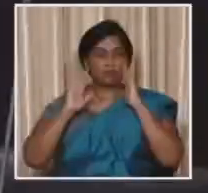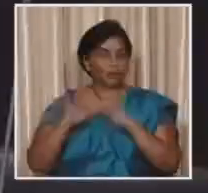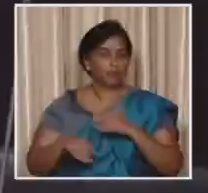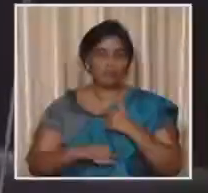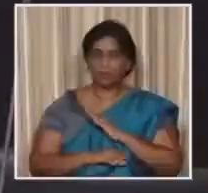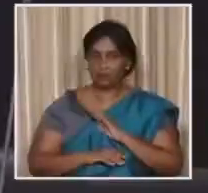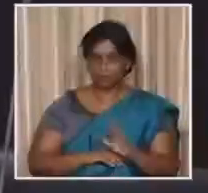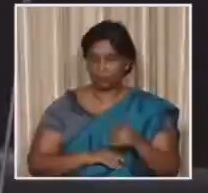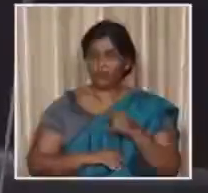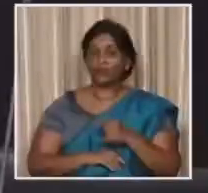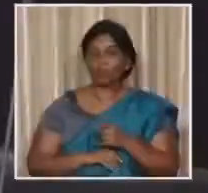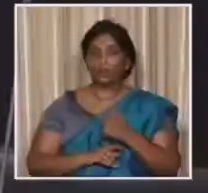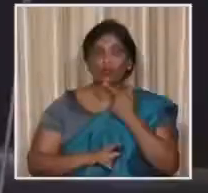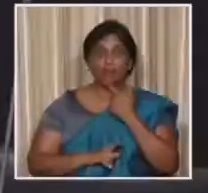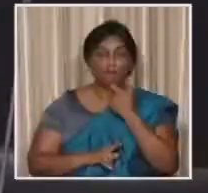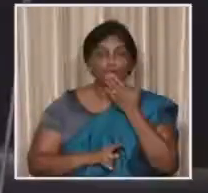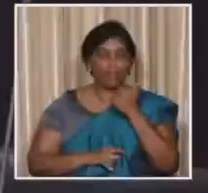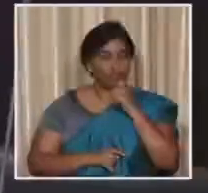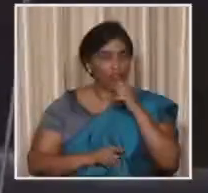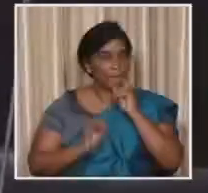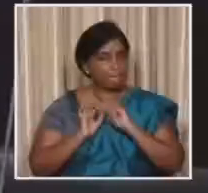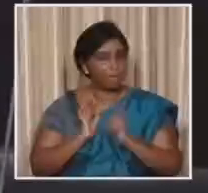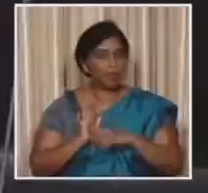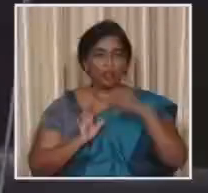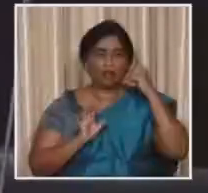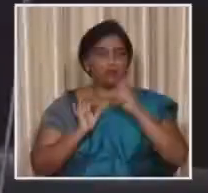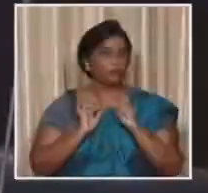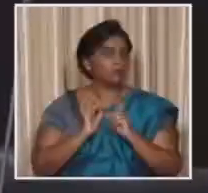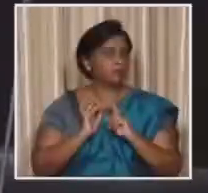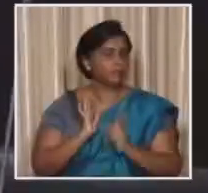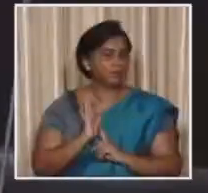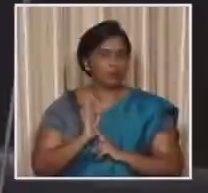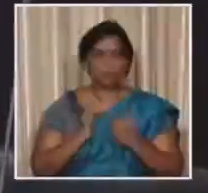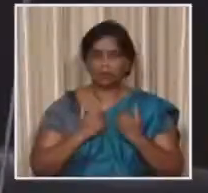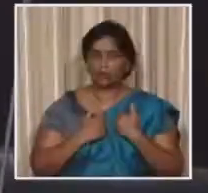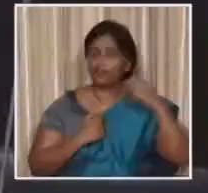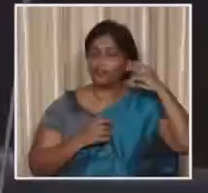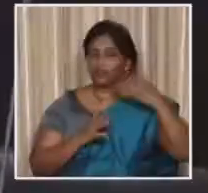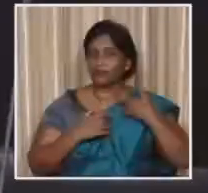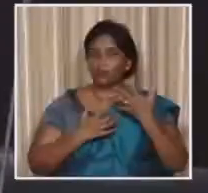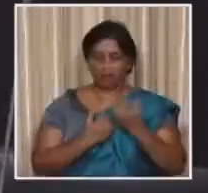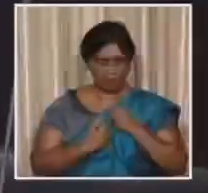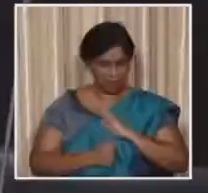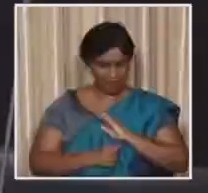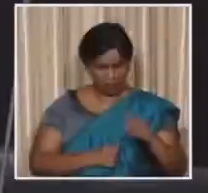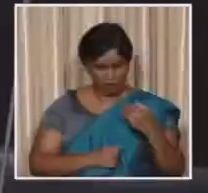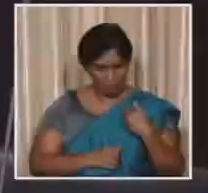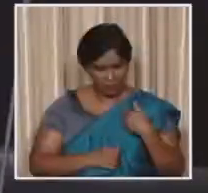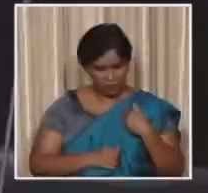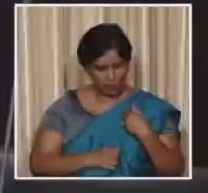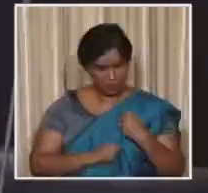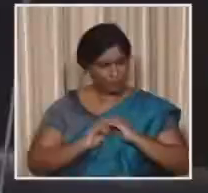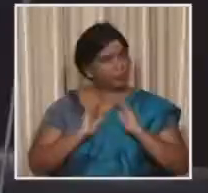කරලා නැහැ එතකොට වතුර බිලක් ලයිට් බිලක් මේ මේ විදුලි බිලක් අරගෙන නැහැ